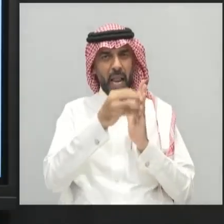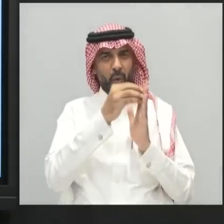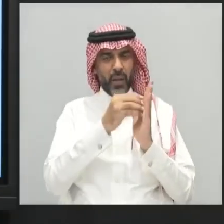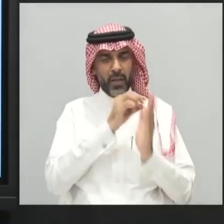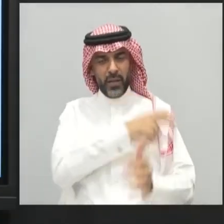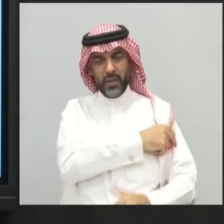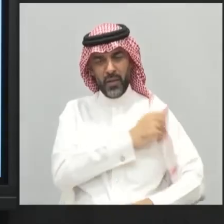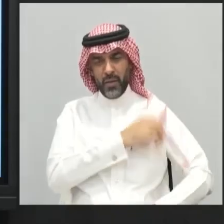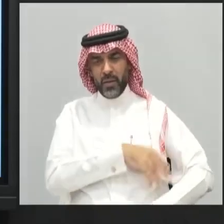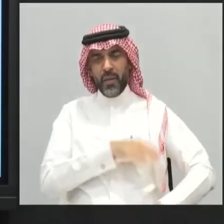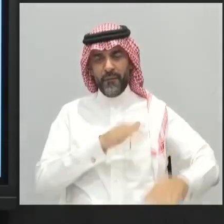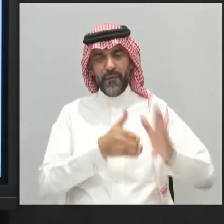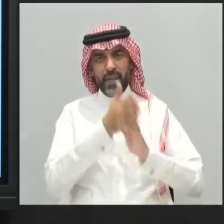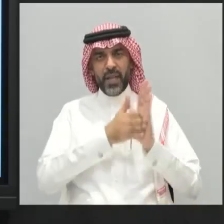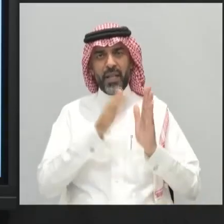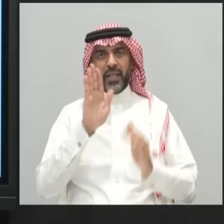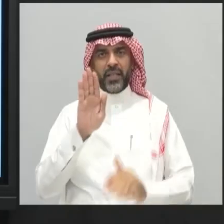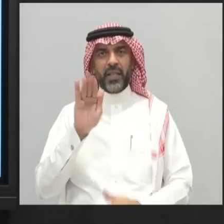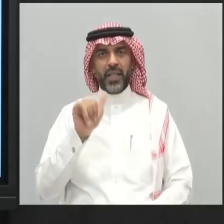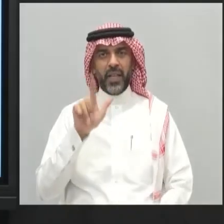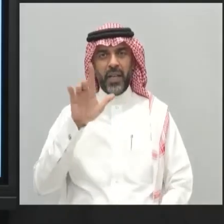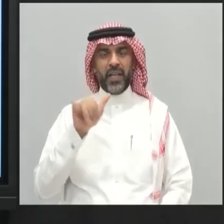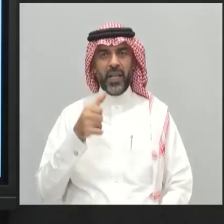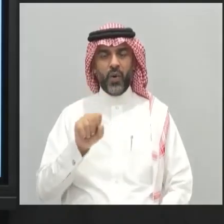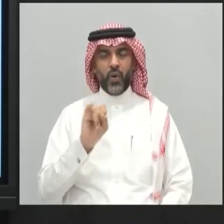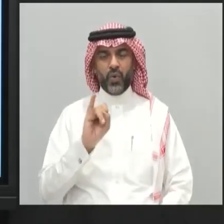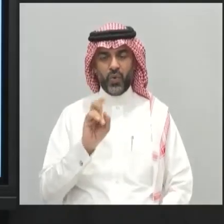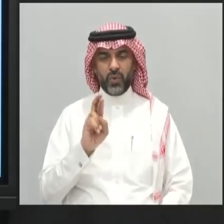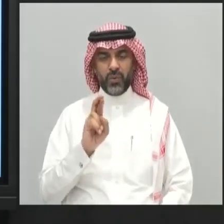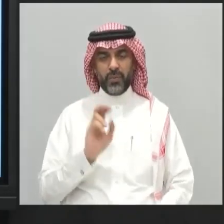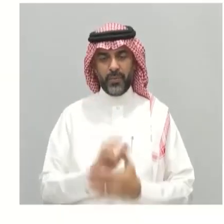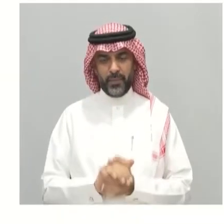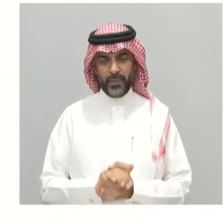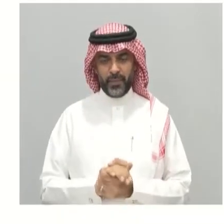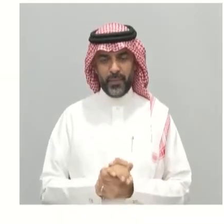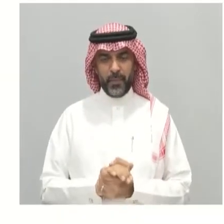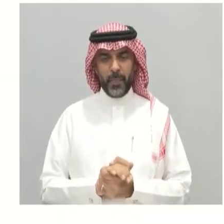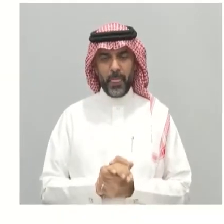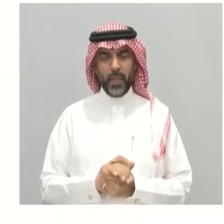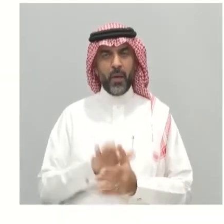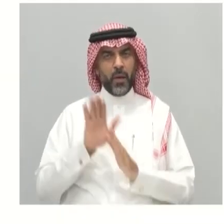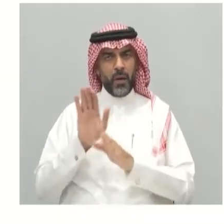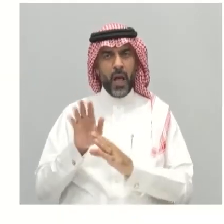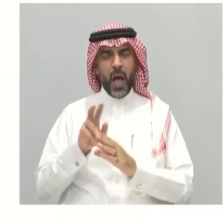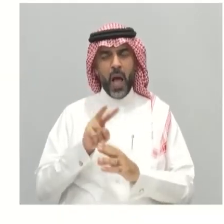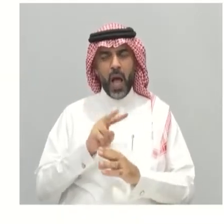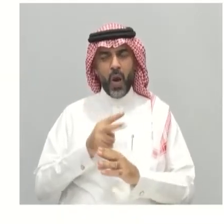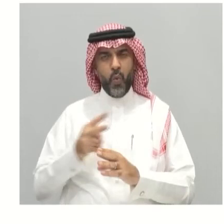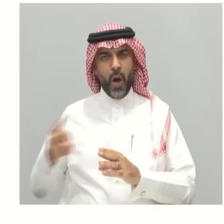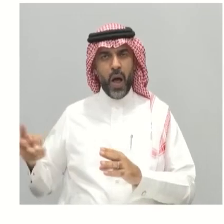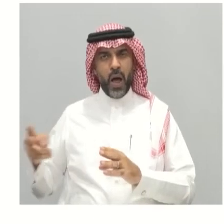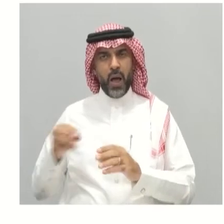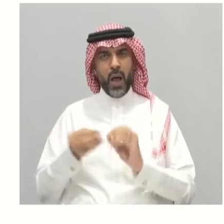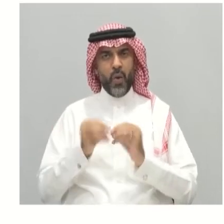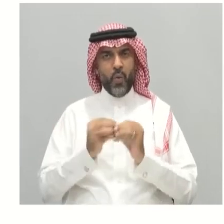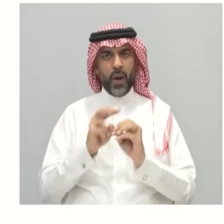السيريلوز على خلاف الفطريات الذي يحتوي على ماده الكايتين لها الوان مختلفه